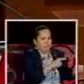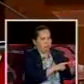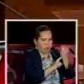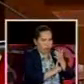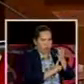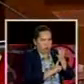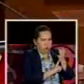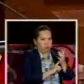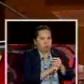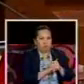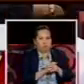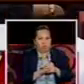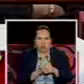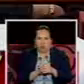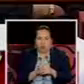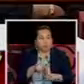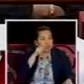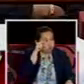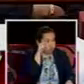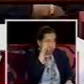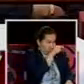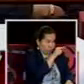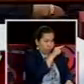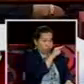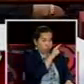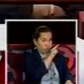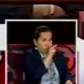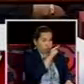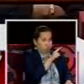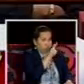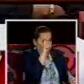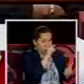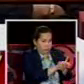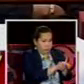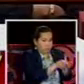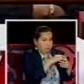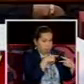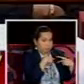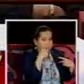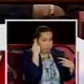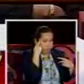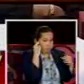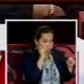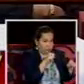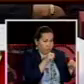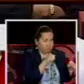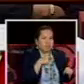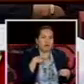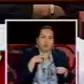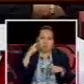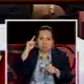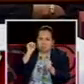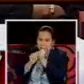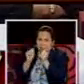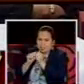that there was probable cause? Hindi ho ako. Kasi ang pagkaintindi ko po sa probable cause ay yung probabilidad na